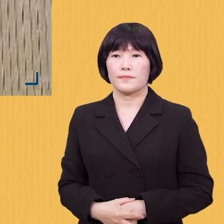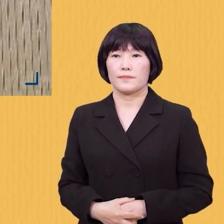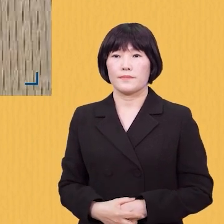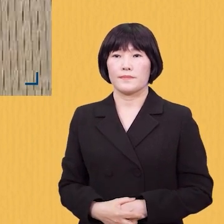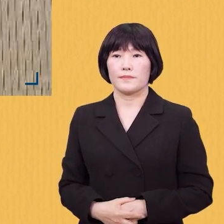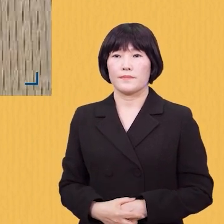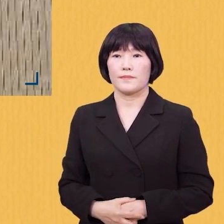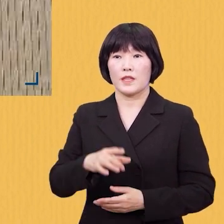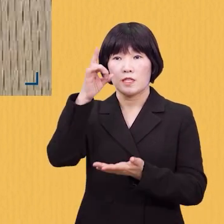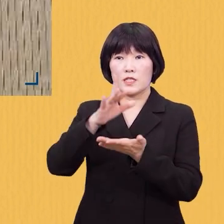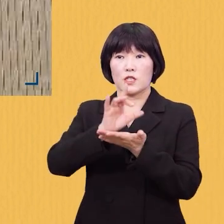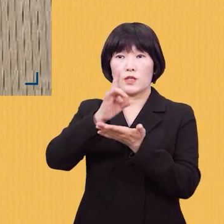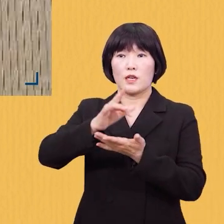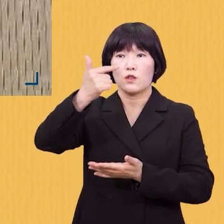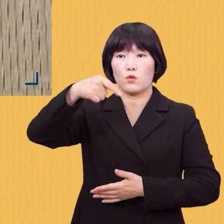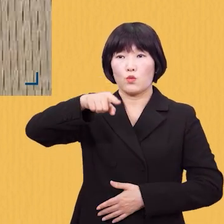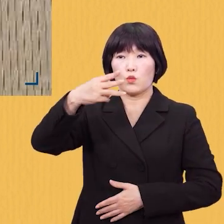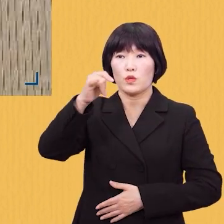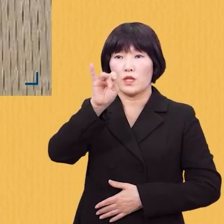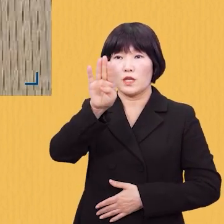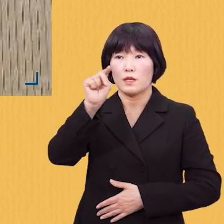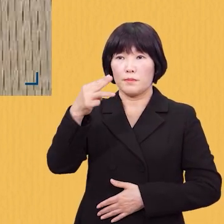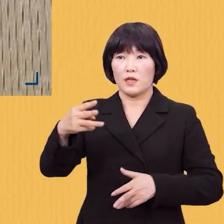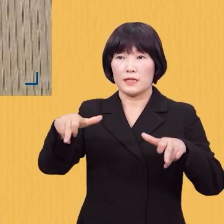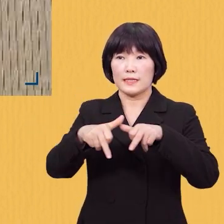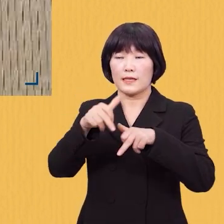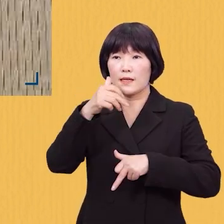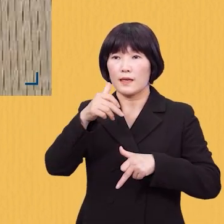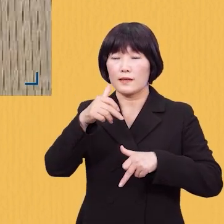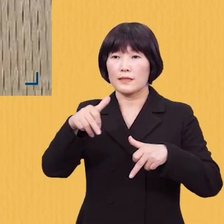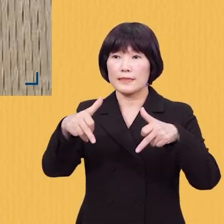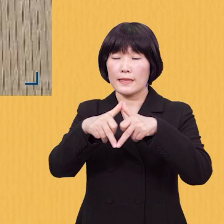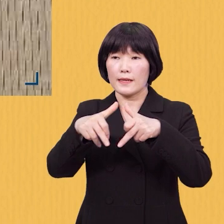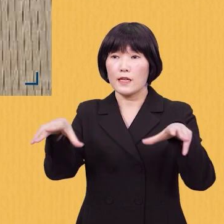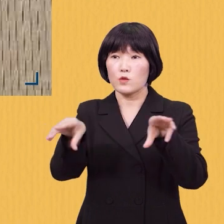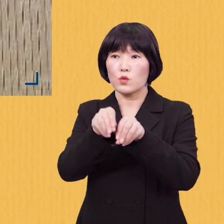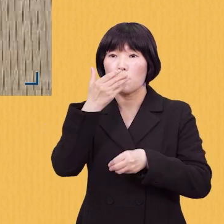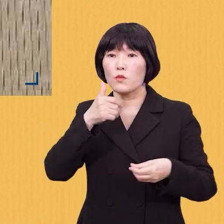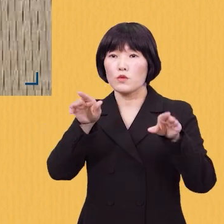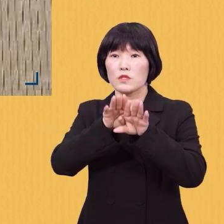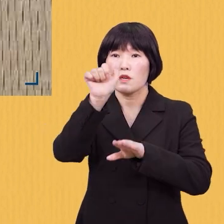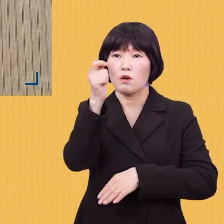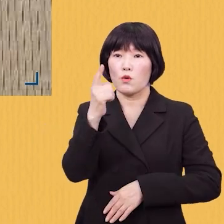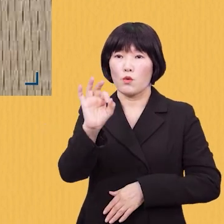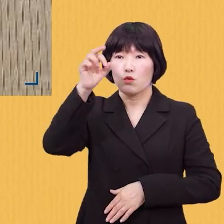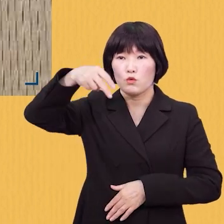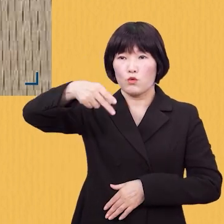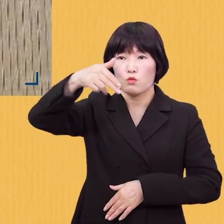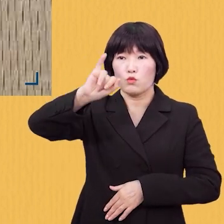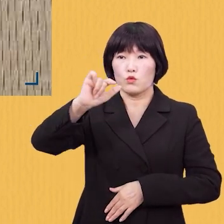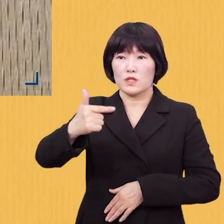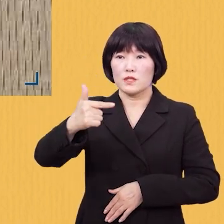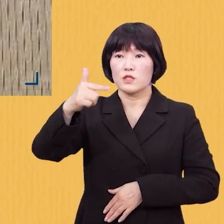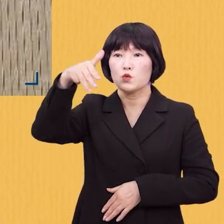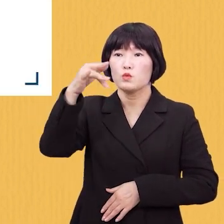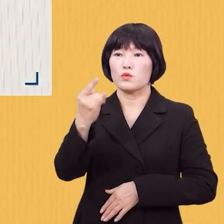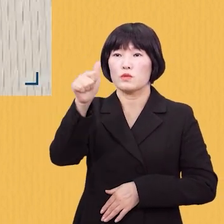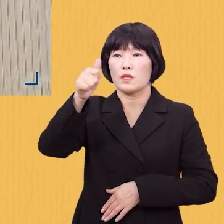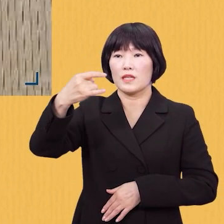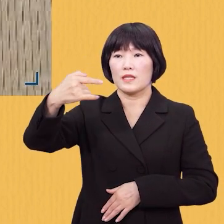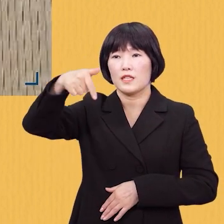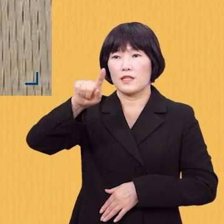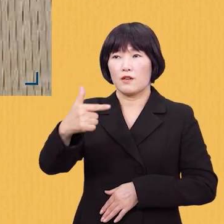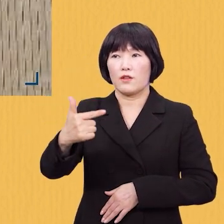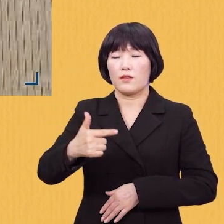천안시 누리별 장애인 종합복지관 홍유진님, 천안시 누리별 장애인 종합복지관 최희건님,